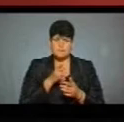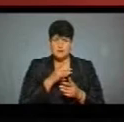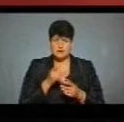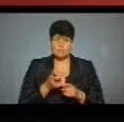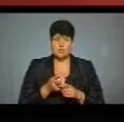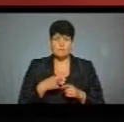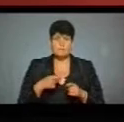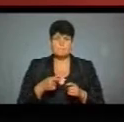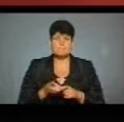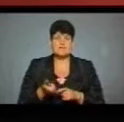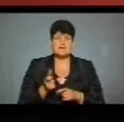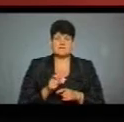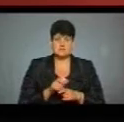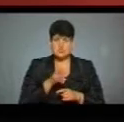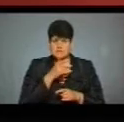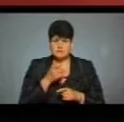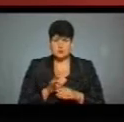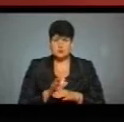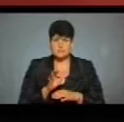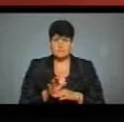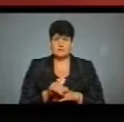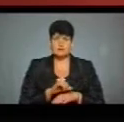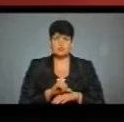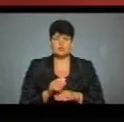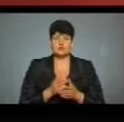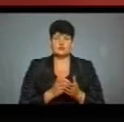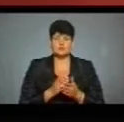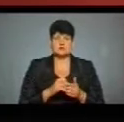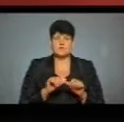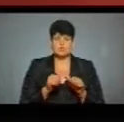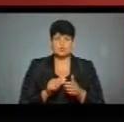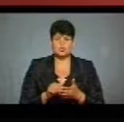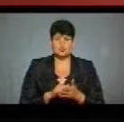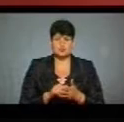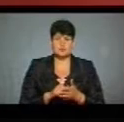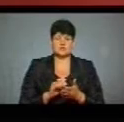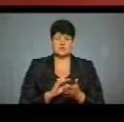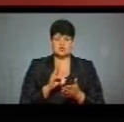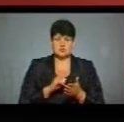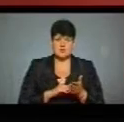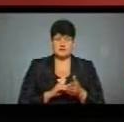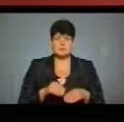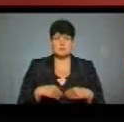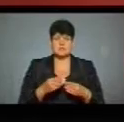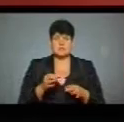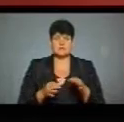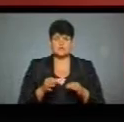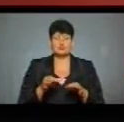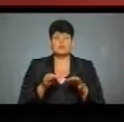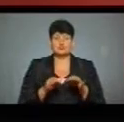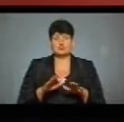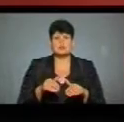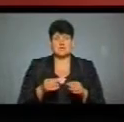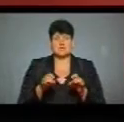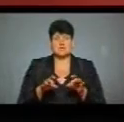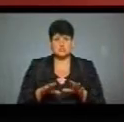перевищення терміну направлятимуть прикордонній службі та формує документи про накладення штрафу та передає їх до суду. Лише суд виносить